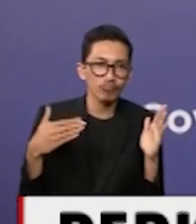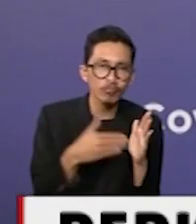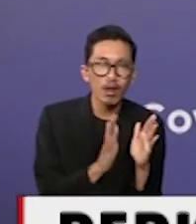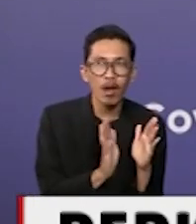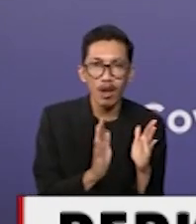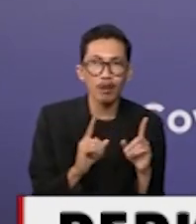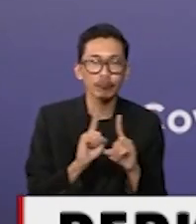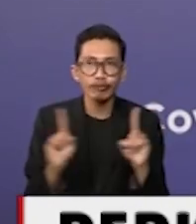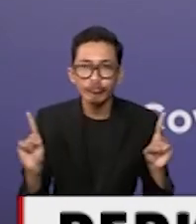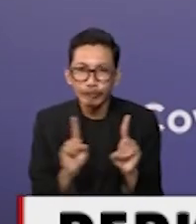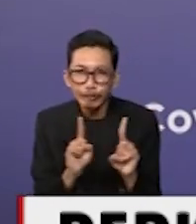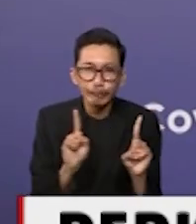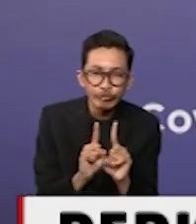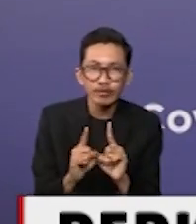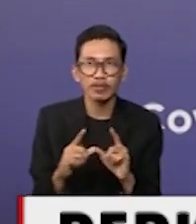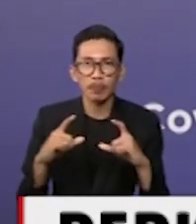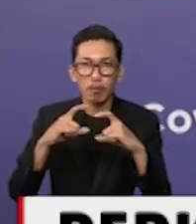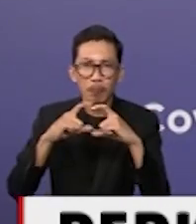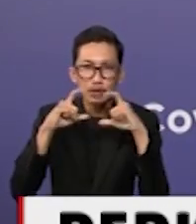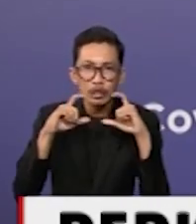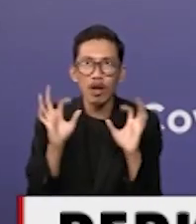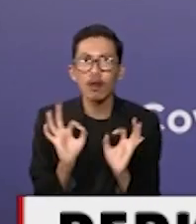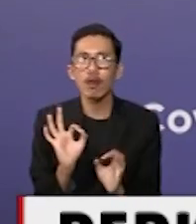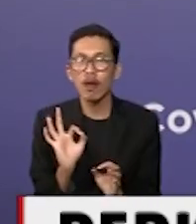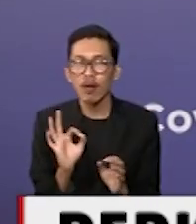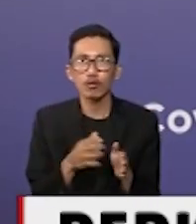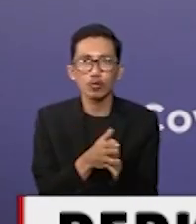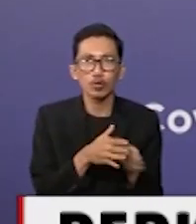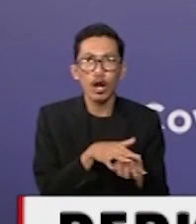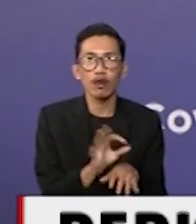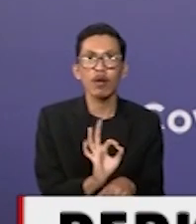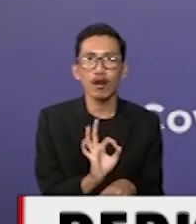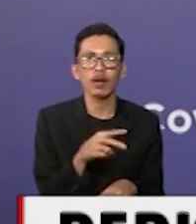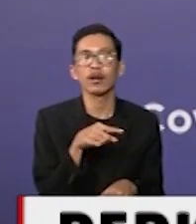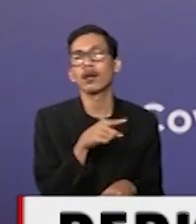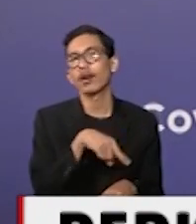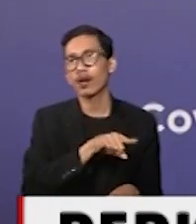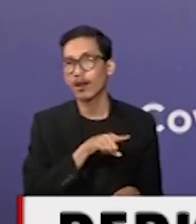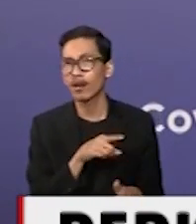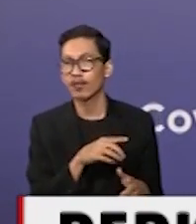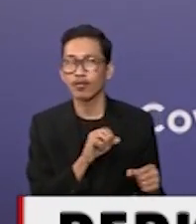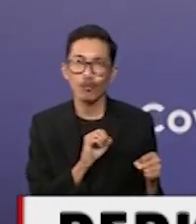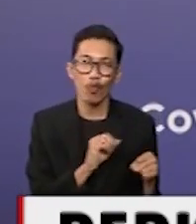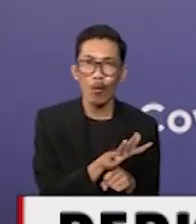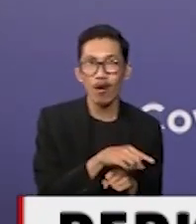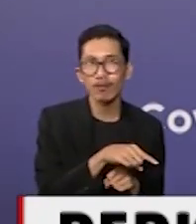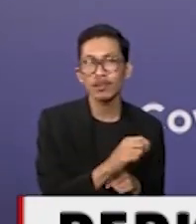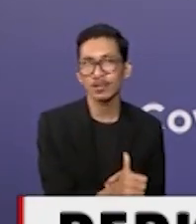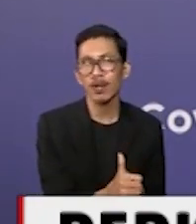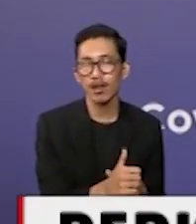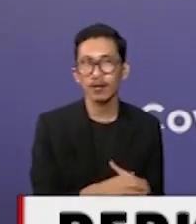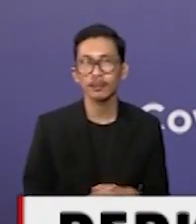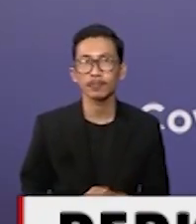tidak menggunakan masker, dan kemudian tidak rajin mencuci tangan. Inilah yang kemudian menjadi kelompok rentan